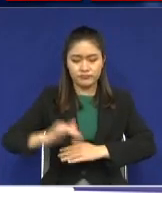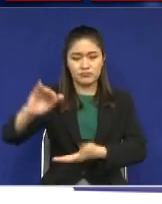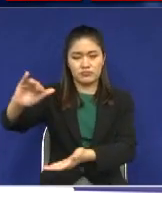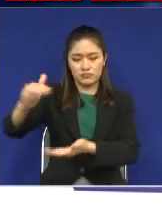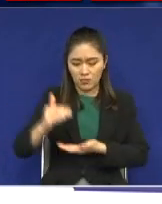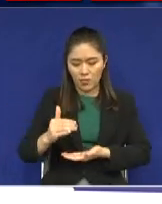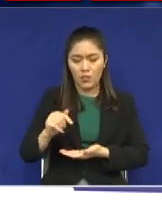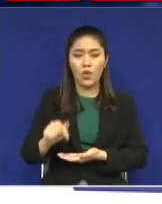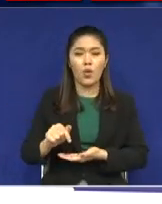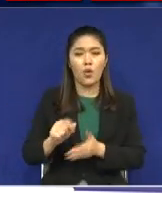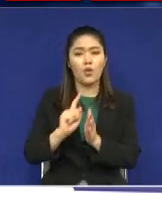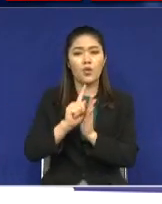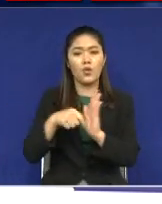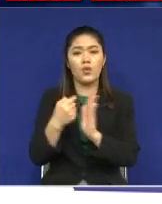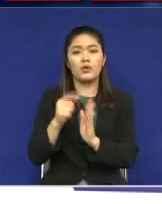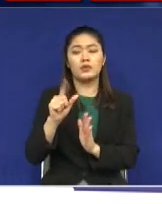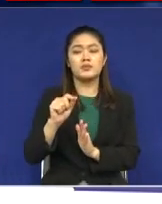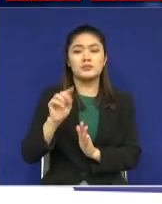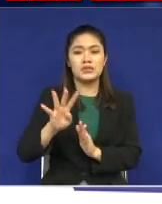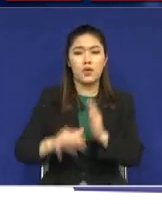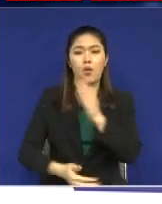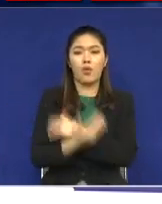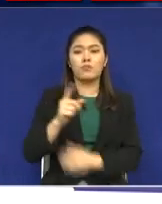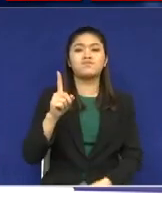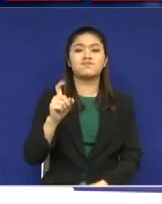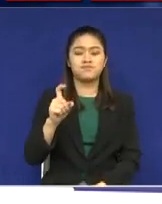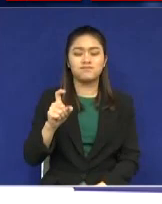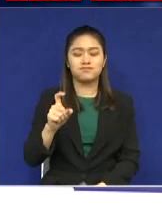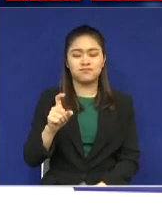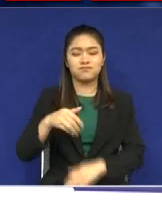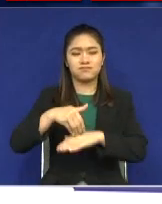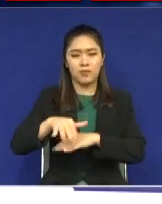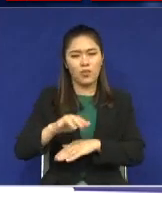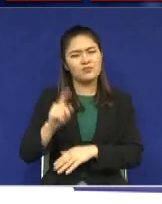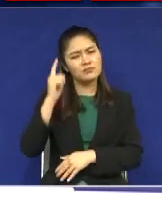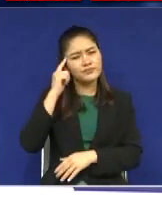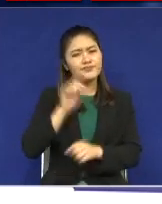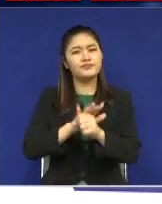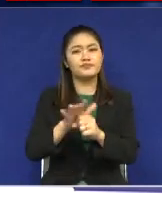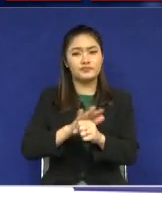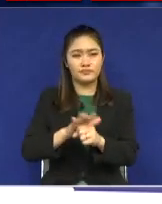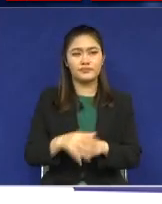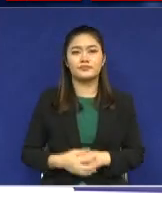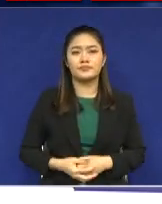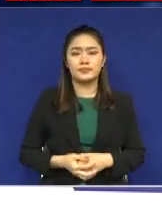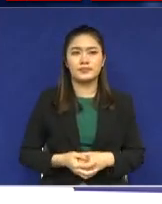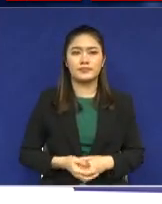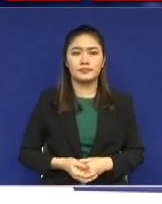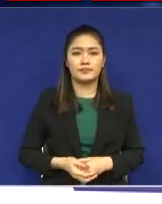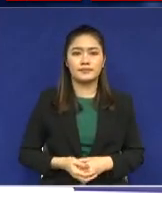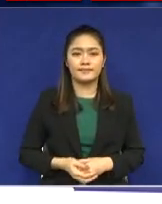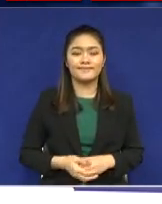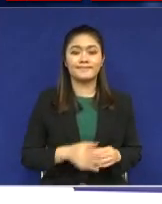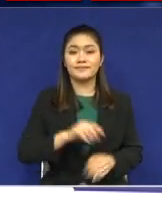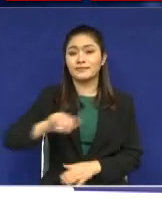าเดินทางมันเกิน24ชั่วโมงโอกาสที่จะมีเชื้อที่ภายนอกเนี่ยก็ไม่น่าจะสูงมากแล้วนะครับคราวนี้ข้าง